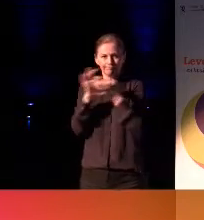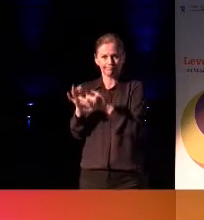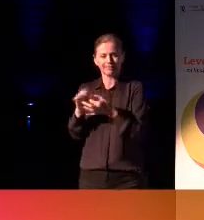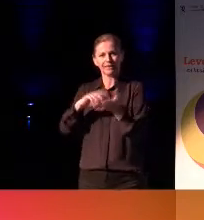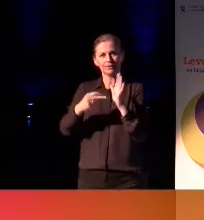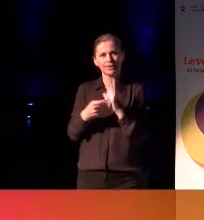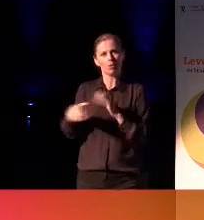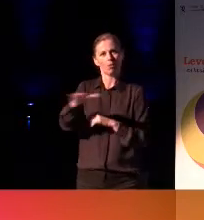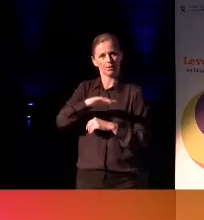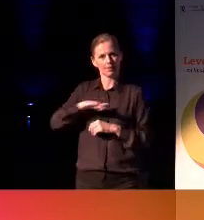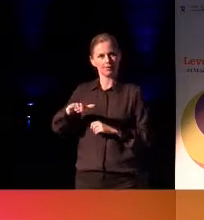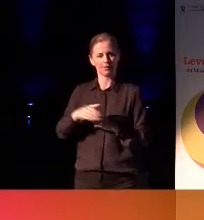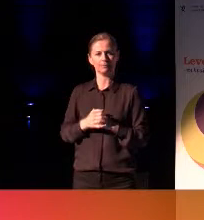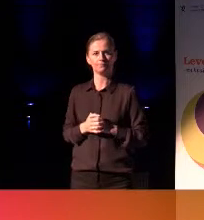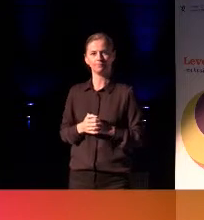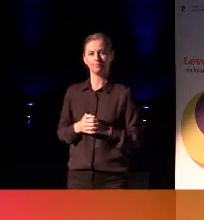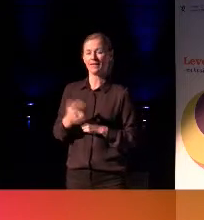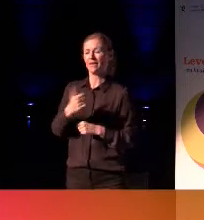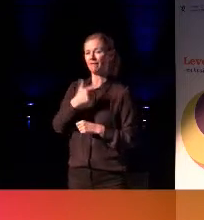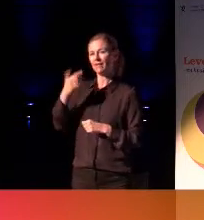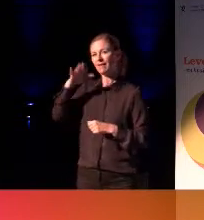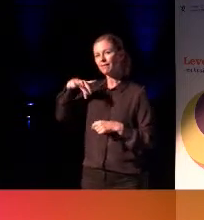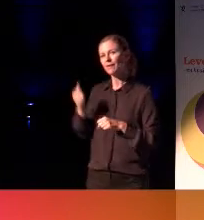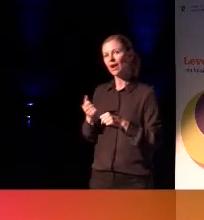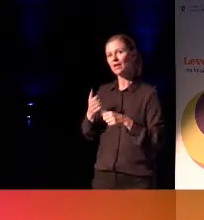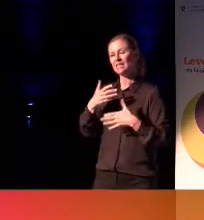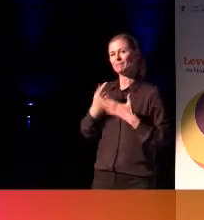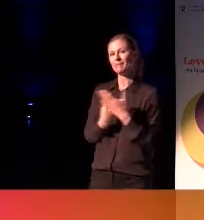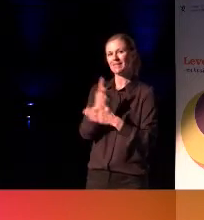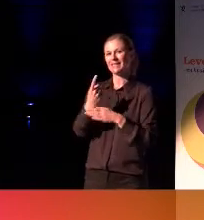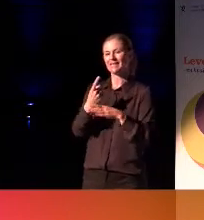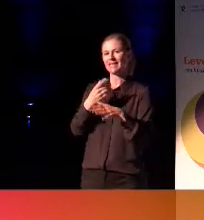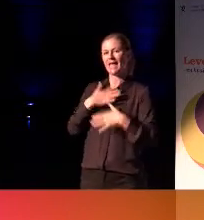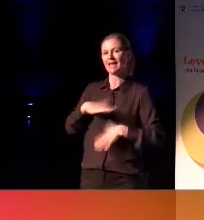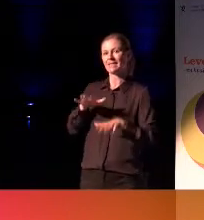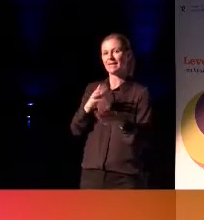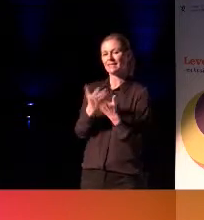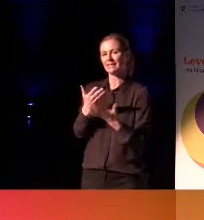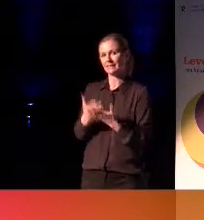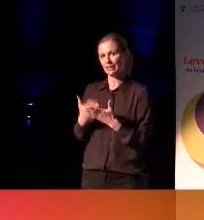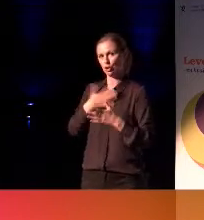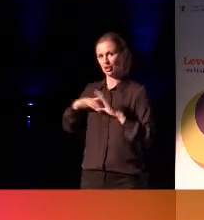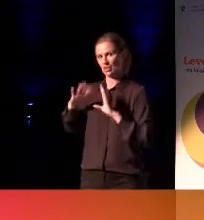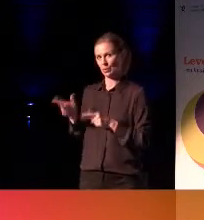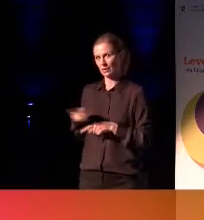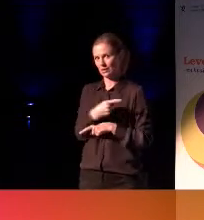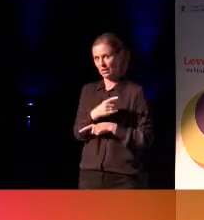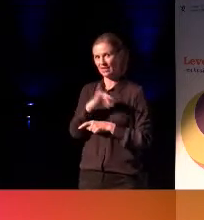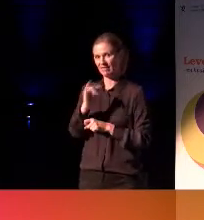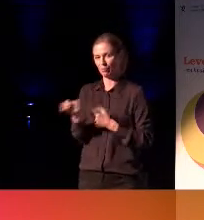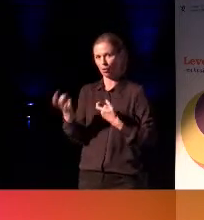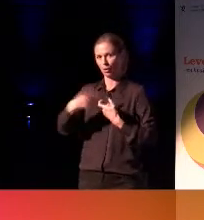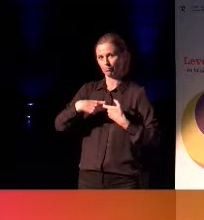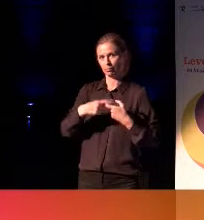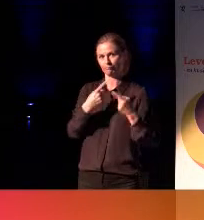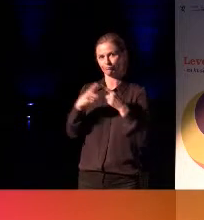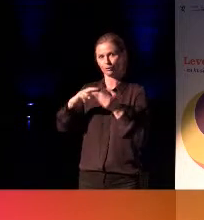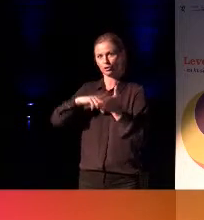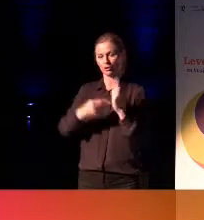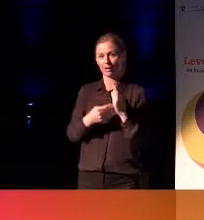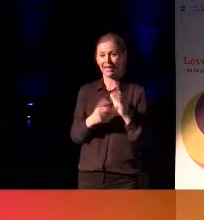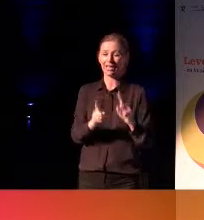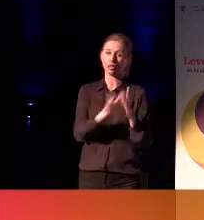marked. Som vi kjenner fra spesialisthelsetjenesten og sykehusverden, så må det logges på ulike systemer. Det er